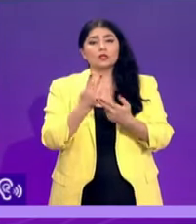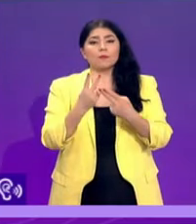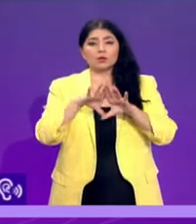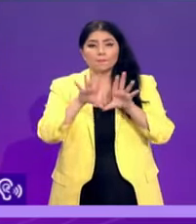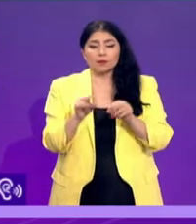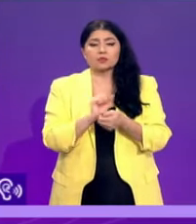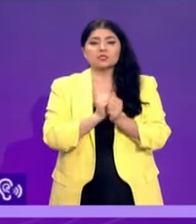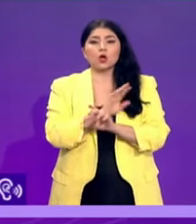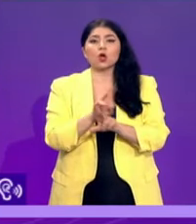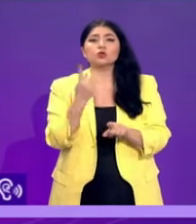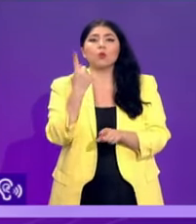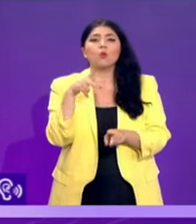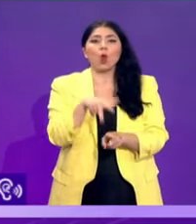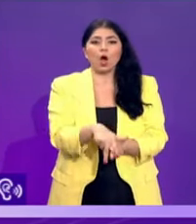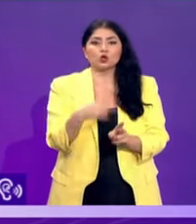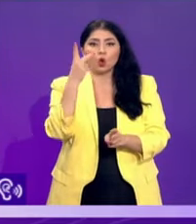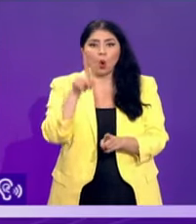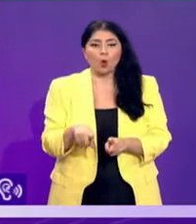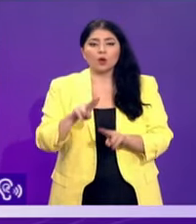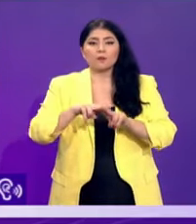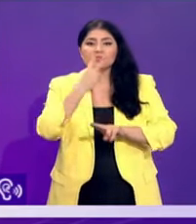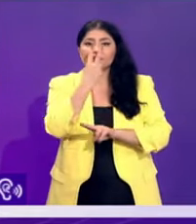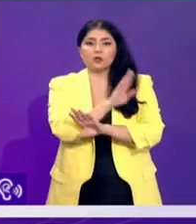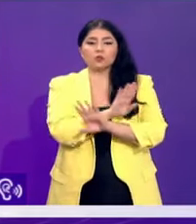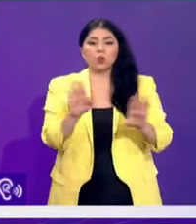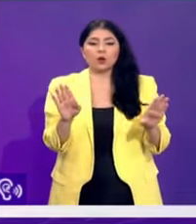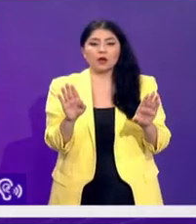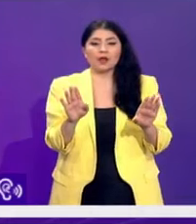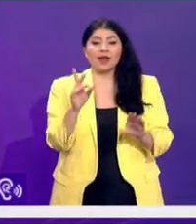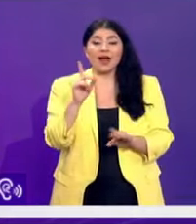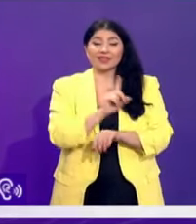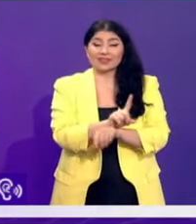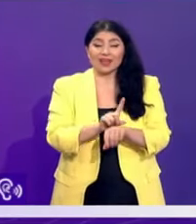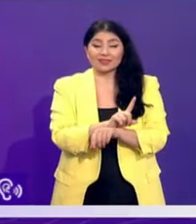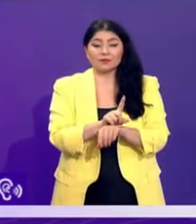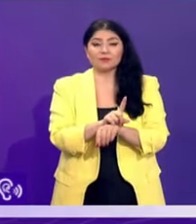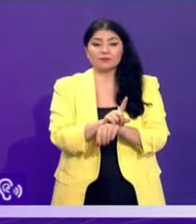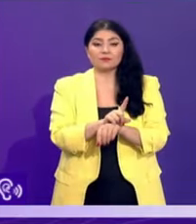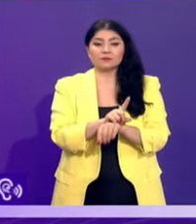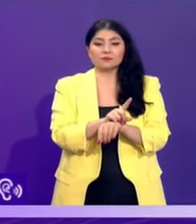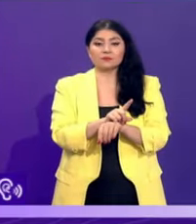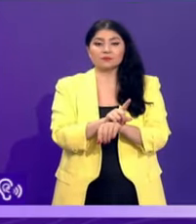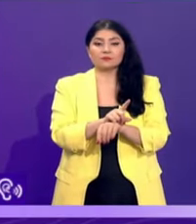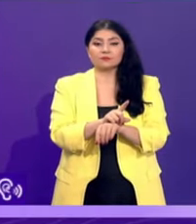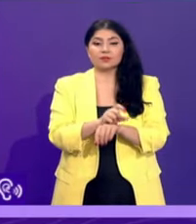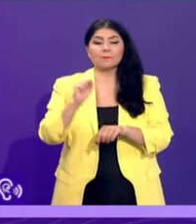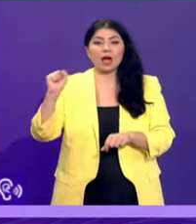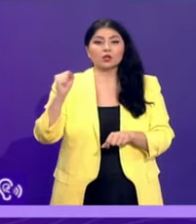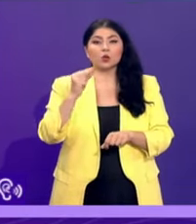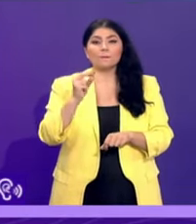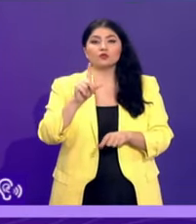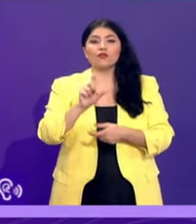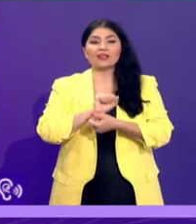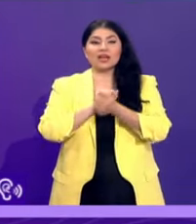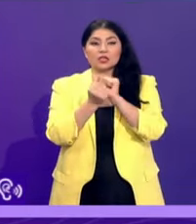țară sau e doar un blocaj? Două luni de zile vom vedea mai mult... Deci, atâta timp cât PSD-ul nu va